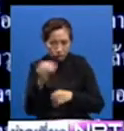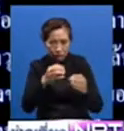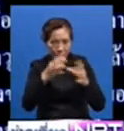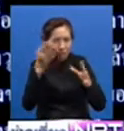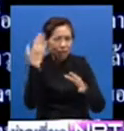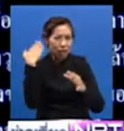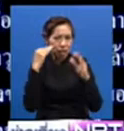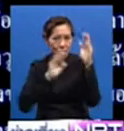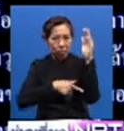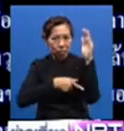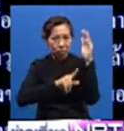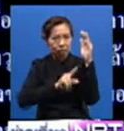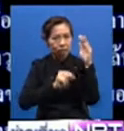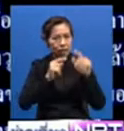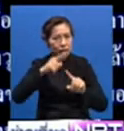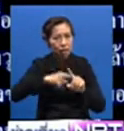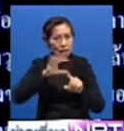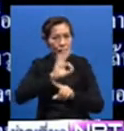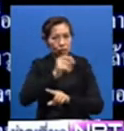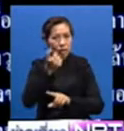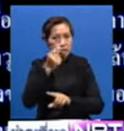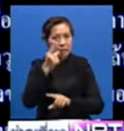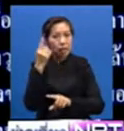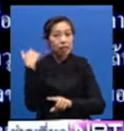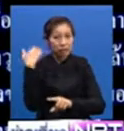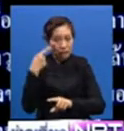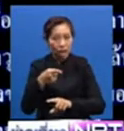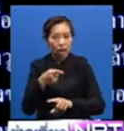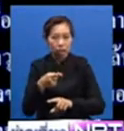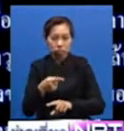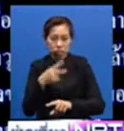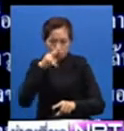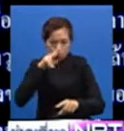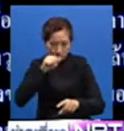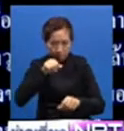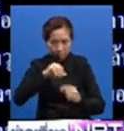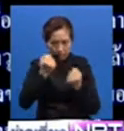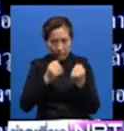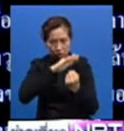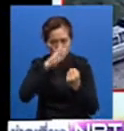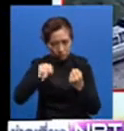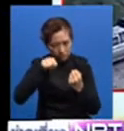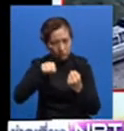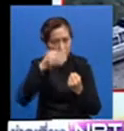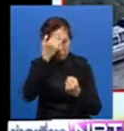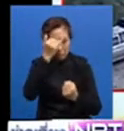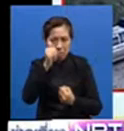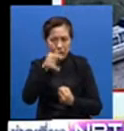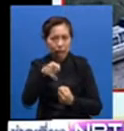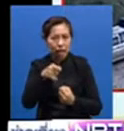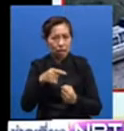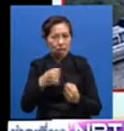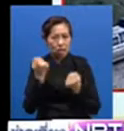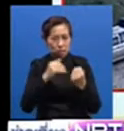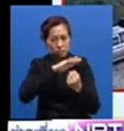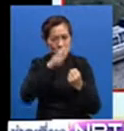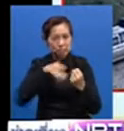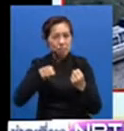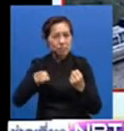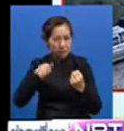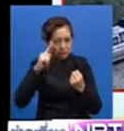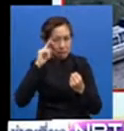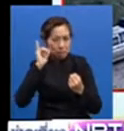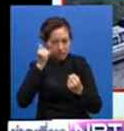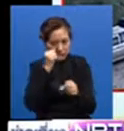จังหวัดปัตตานีเมื่อวันที่ 11กันยายนที่ผ่านมาเป็นกรณีพิเศษเพราะเชื่อว่าคนร้ายได้ประกอบเป็นรถยนต์คาร์บอมบ์